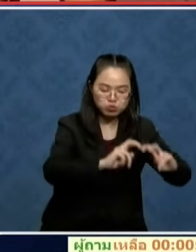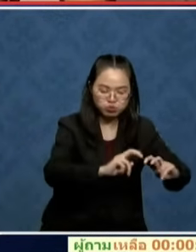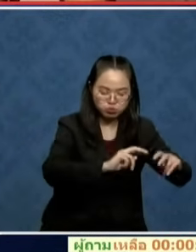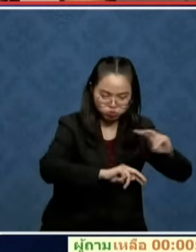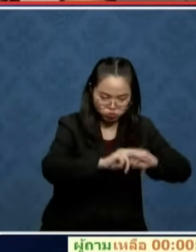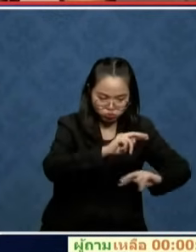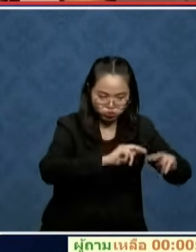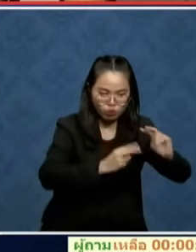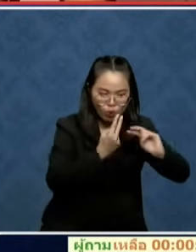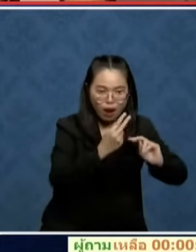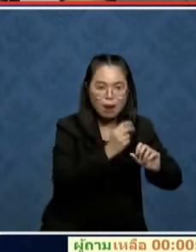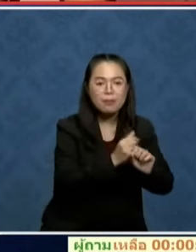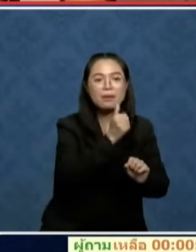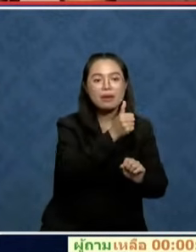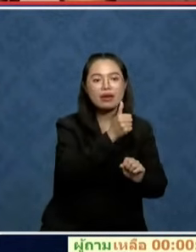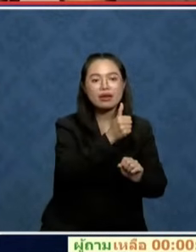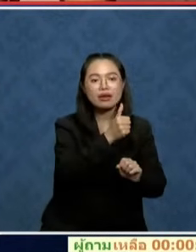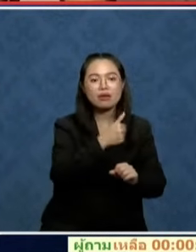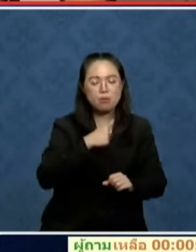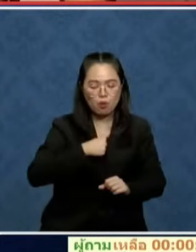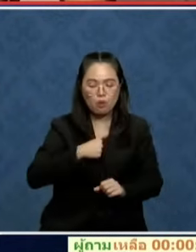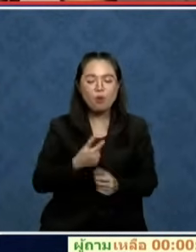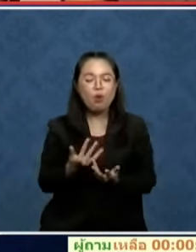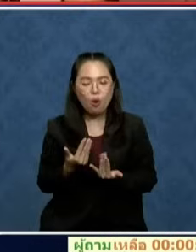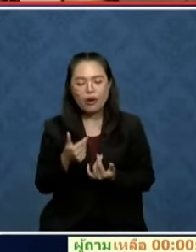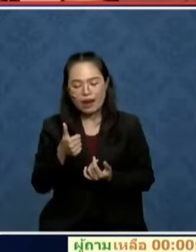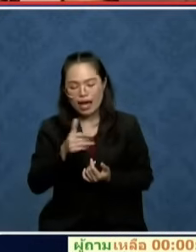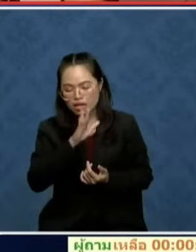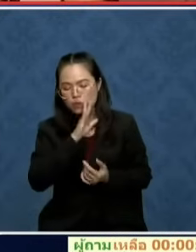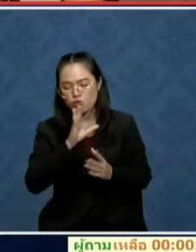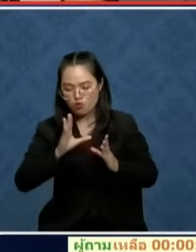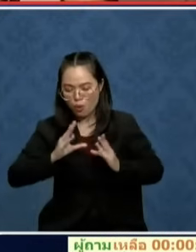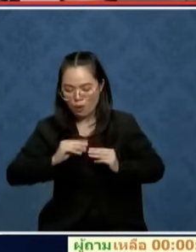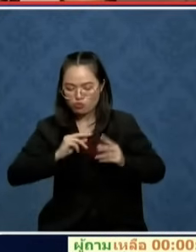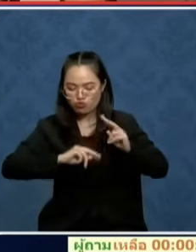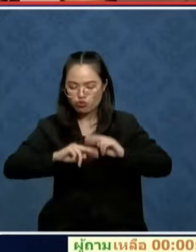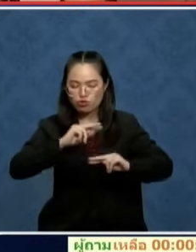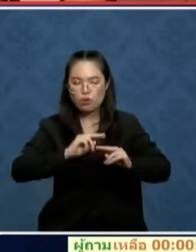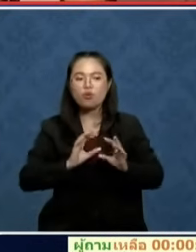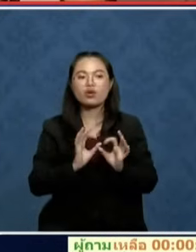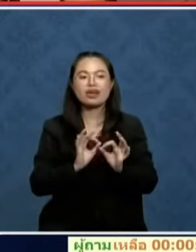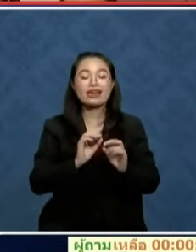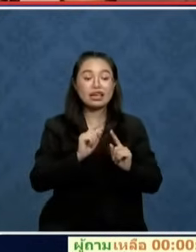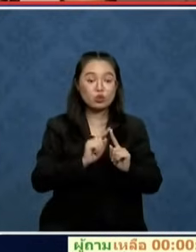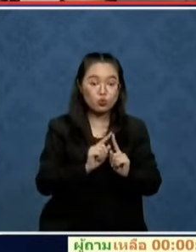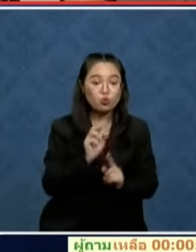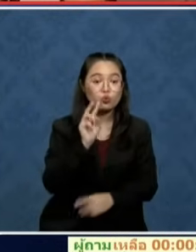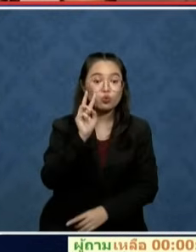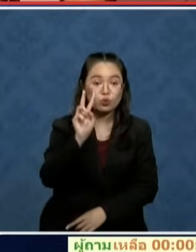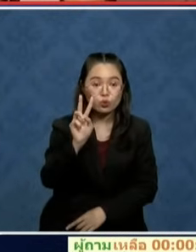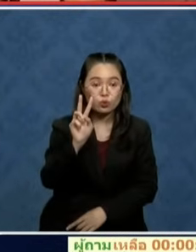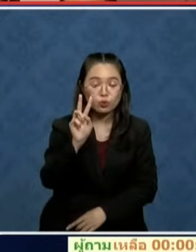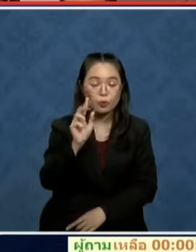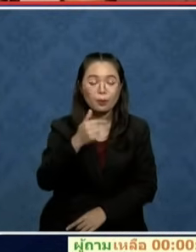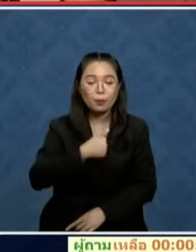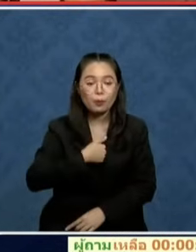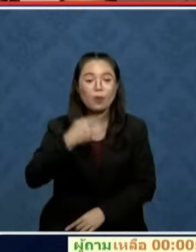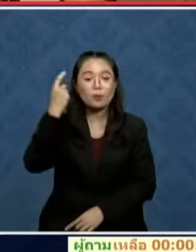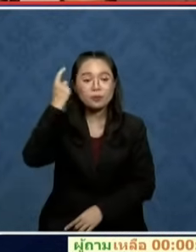าจะตรวจสอบผมก็ยินดีนะครับที่จะรอแล้วผมก็คิดว่ามันเป็นความก้าวหน้าอย่างหนึ่งประการที่สองครับผมคิดว่